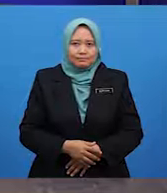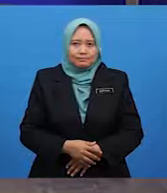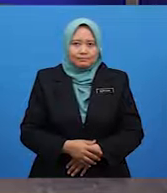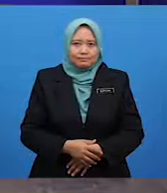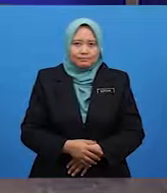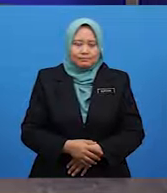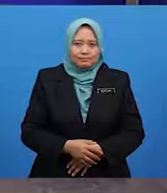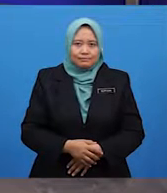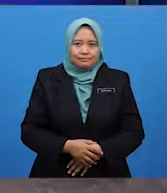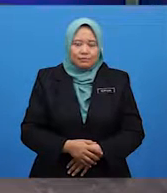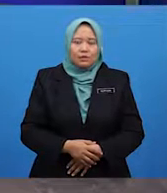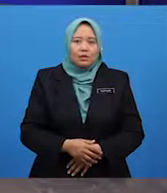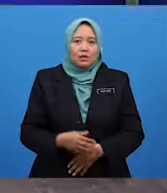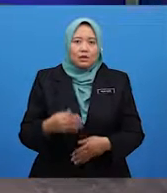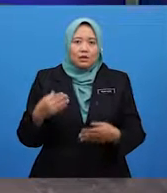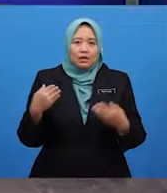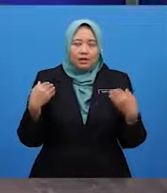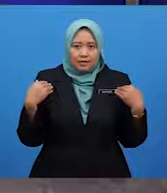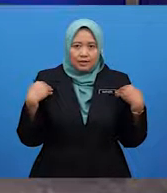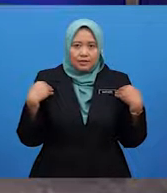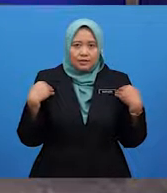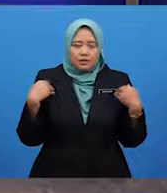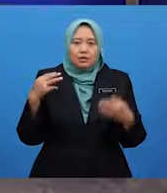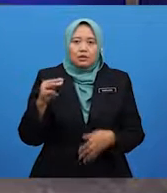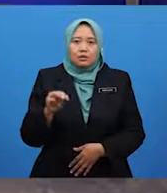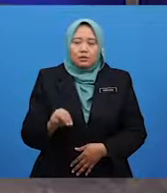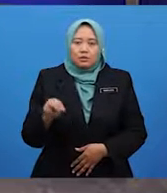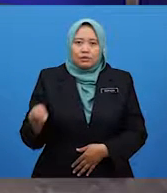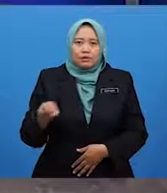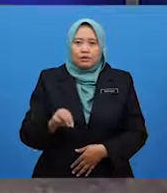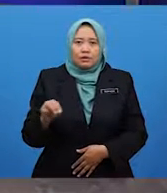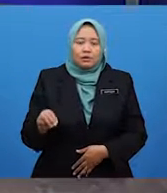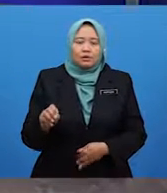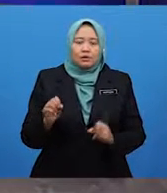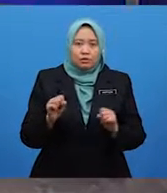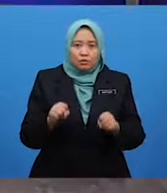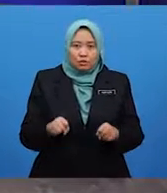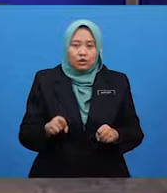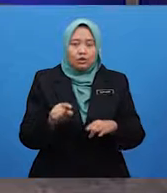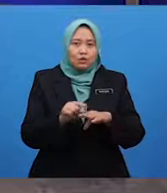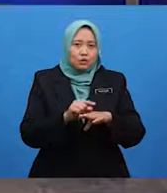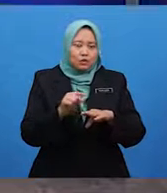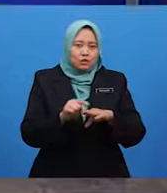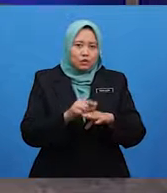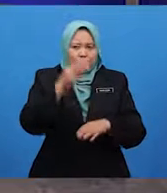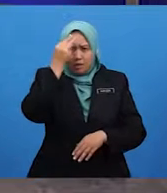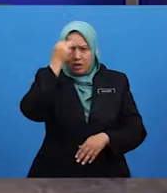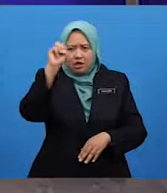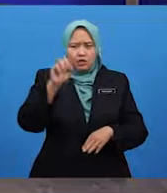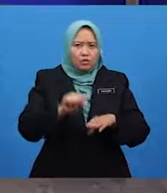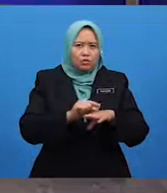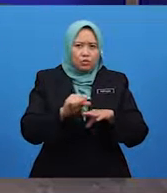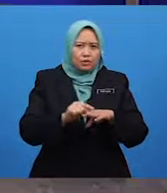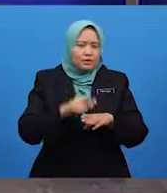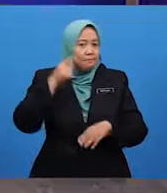Betul. Okey, ada pelajar yang lebih mahir menggunakan pensel warna sebagai kajian teknik. Saya percaya tu. Okey, untuk dalam penghasilan